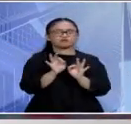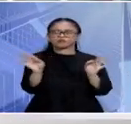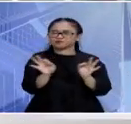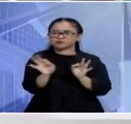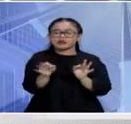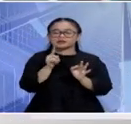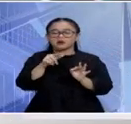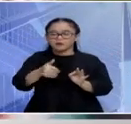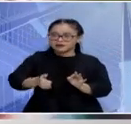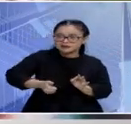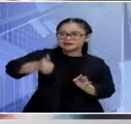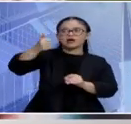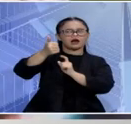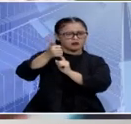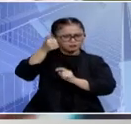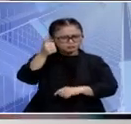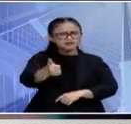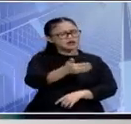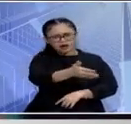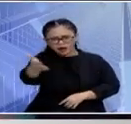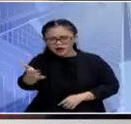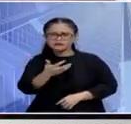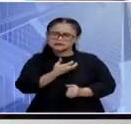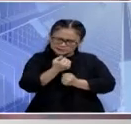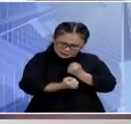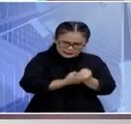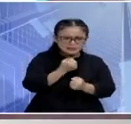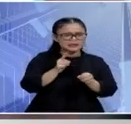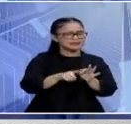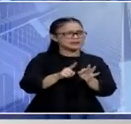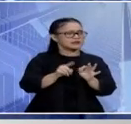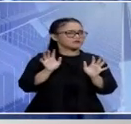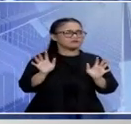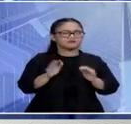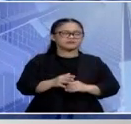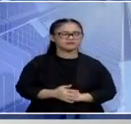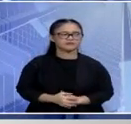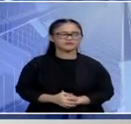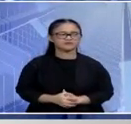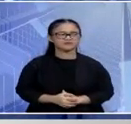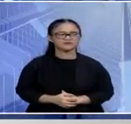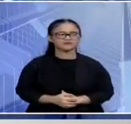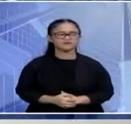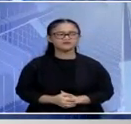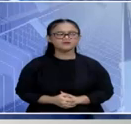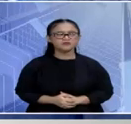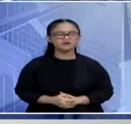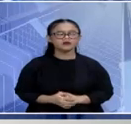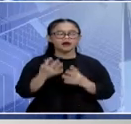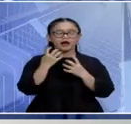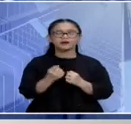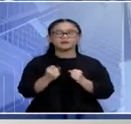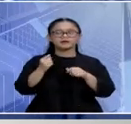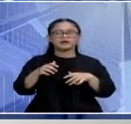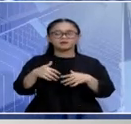Potensi menjadi juara adalah keniscayaan bagi siapa saja yang pantang menyerah. Dari sinetron ini bisa menginspirasi